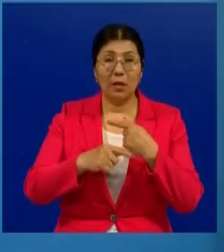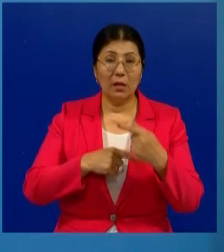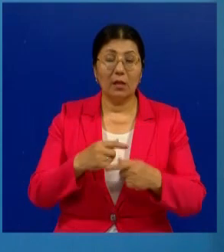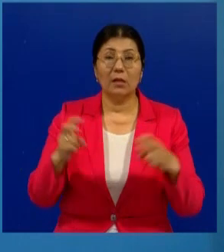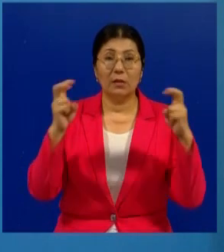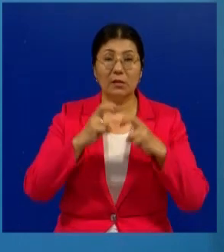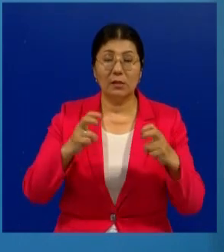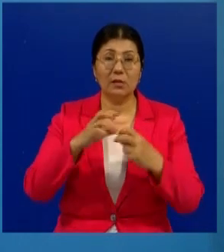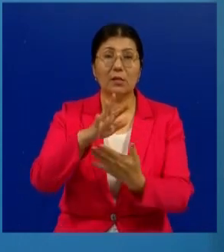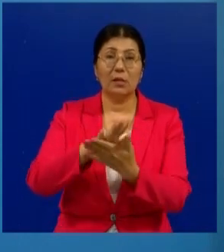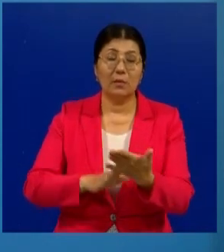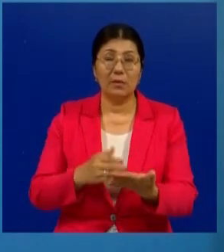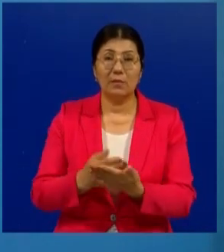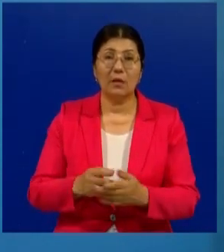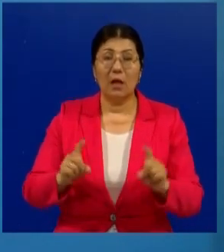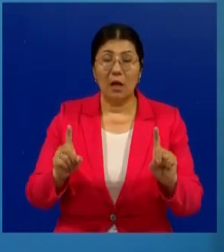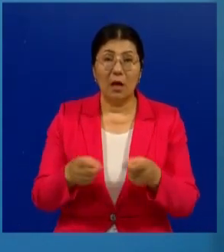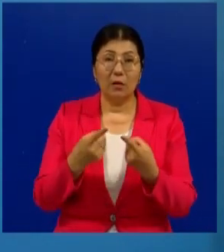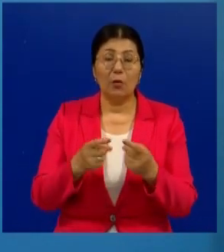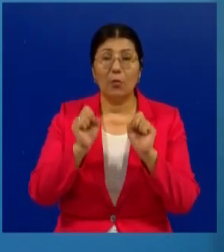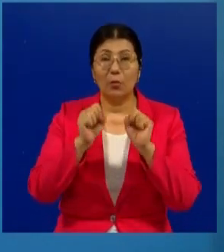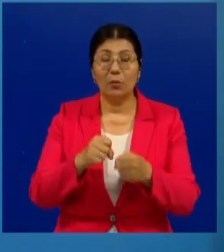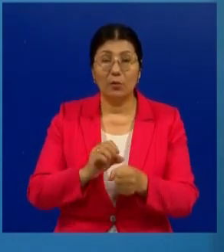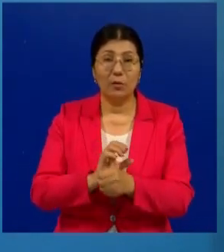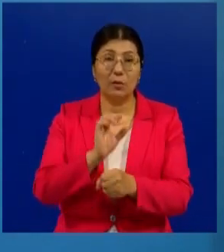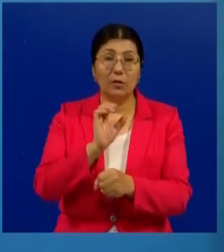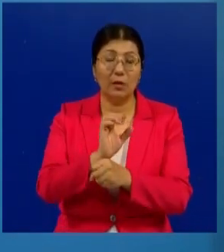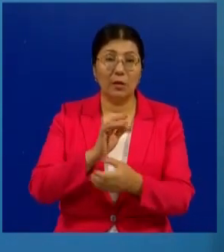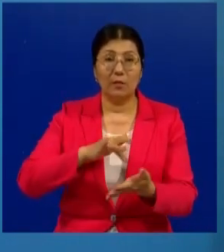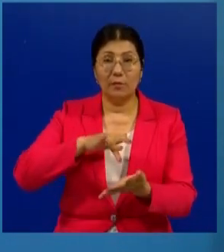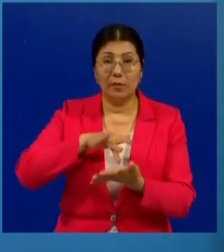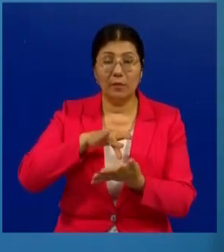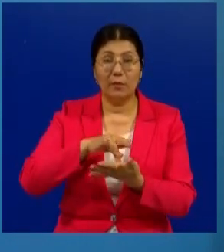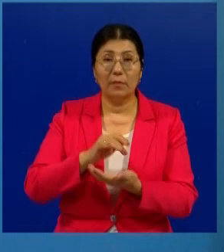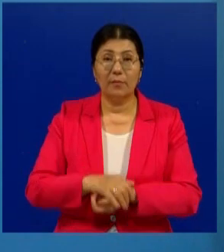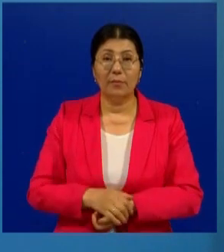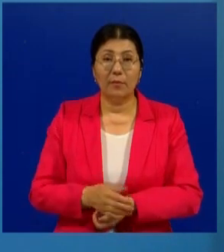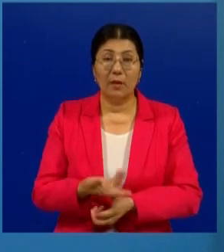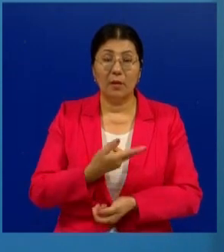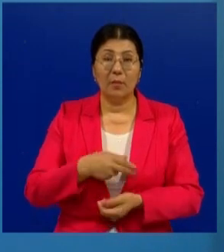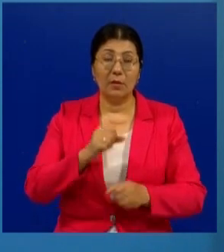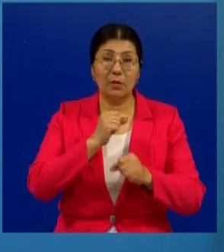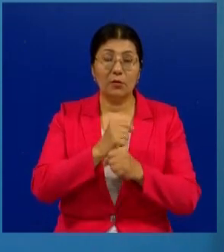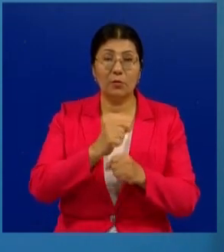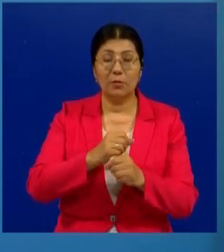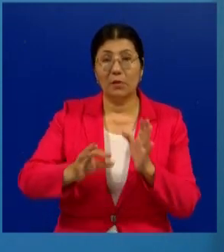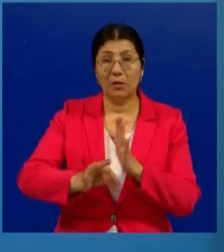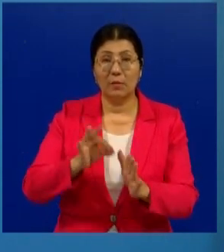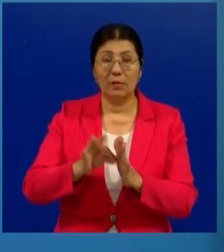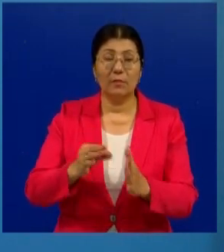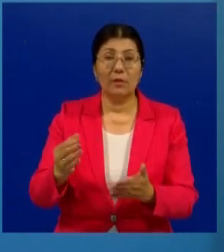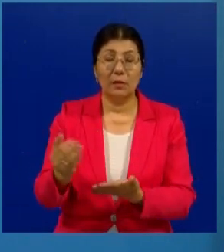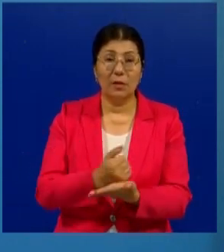барып ақтауға жарайтындарды біз олай жаңағы орталыққа жіберіп шығарамыз. Әзірге біздің жұмысымыз соларды іріктеп жатырмыз, тауып